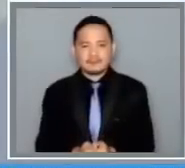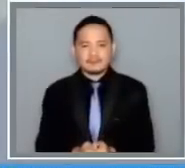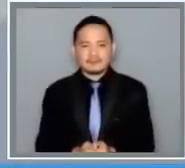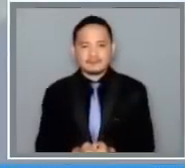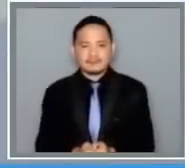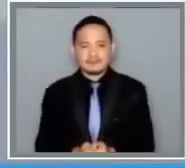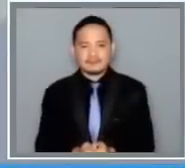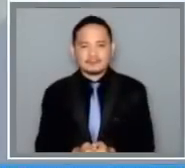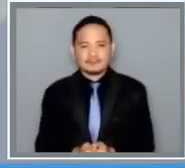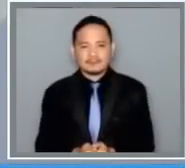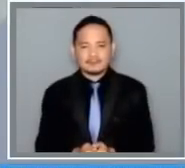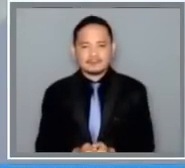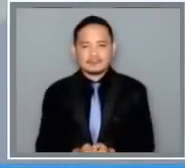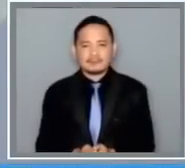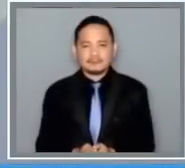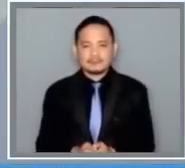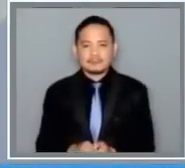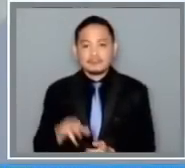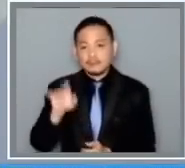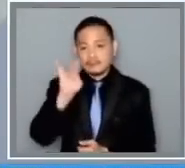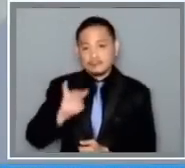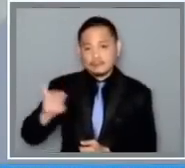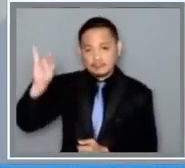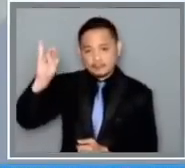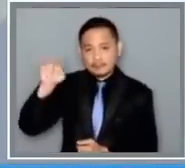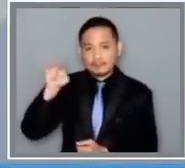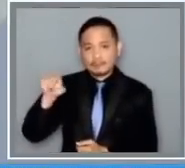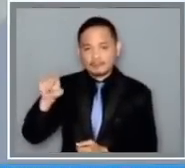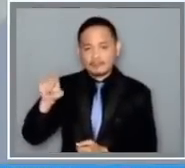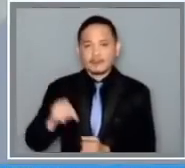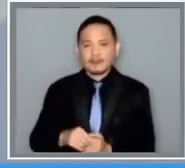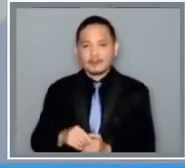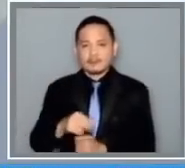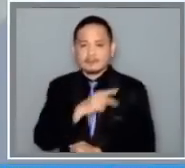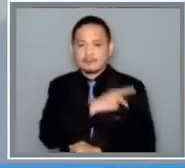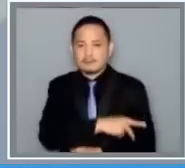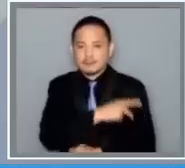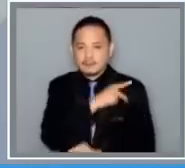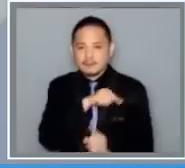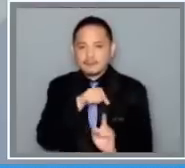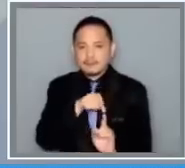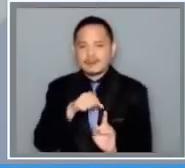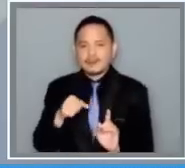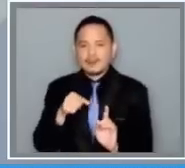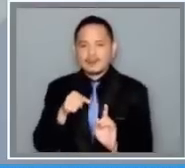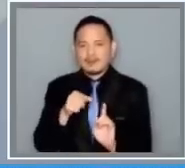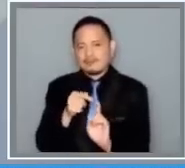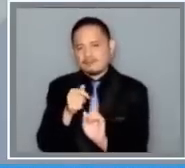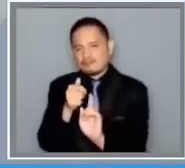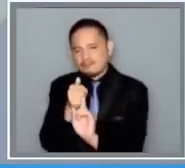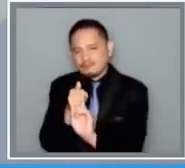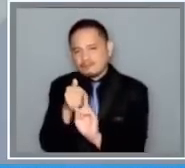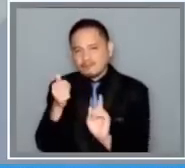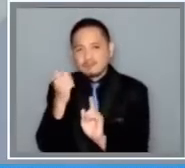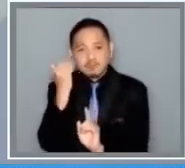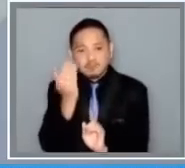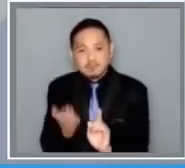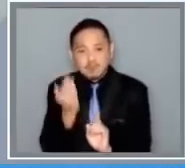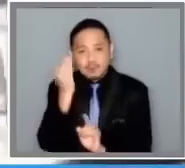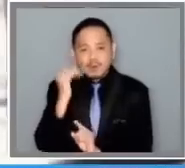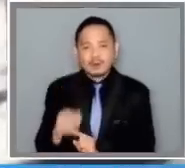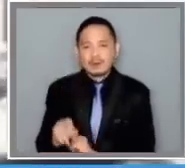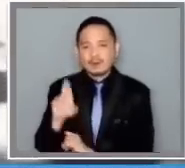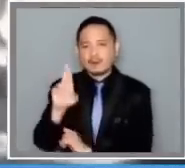Ilocos Norte, ikinaalarma po ng Provincial Health Office ang pagtaas ng bilang ng mga namamatay ng dahil naman sa rabies.